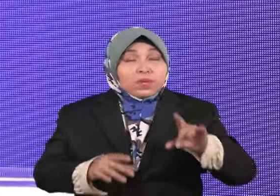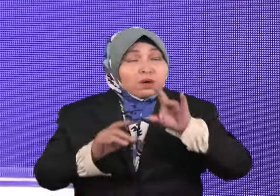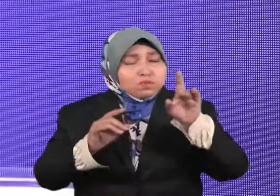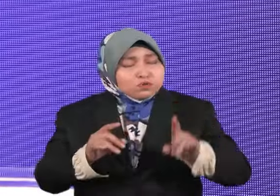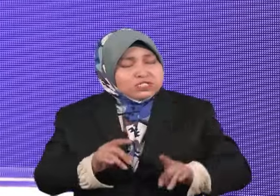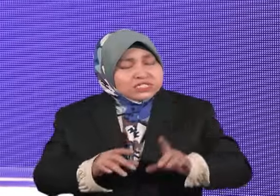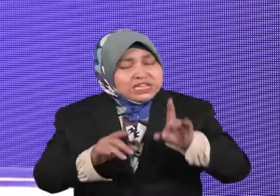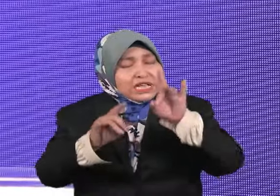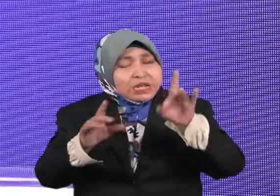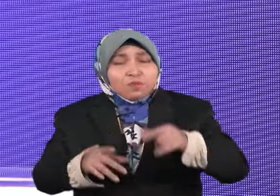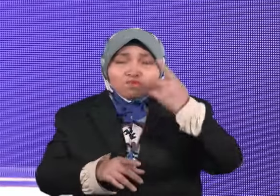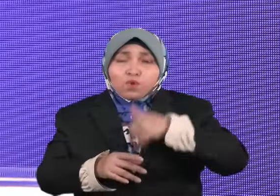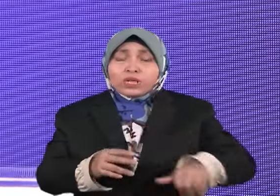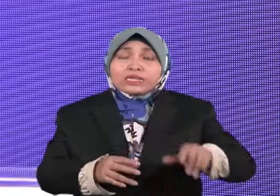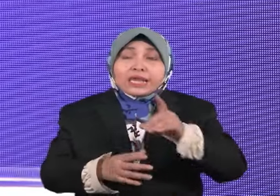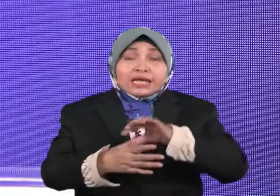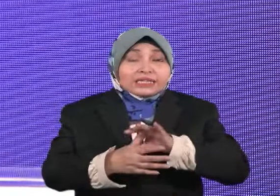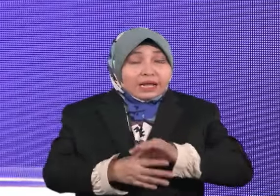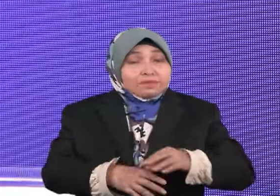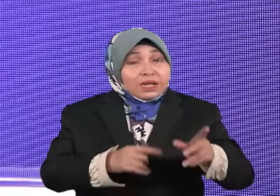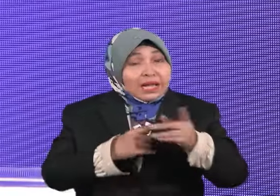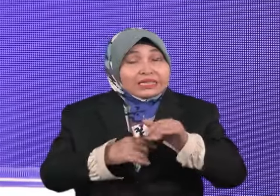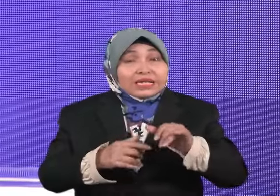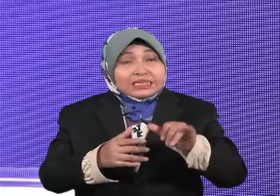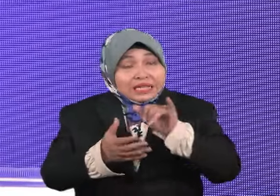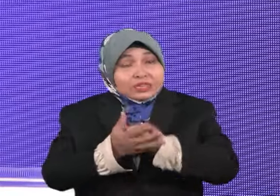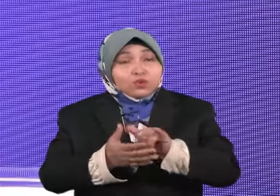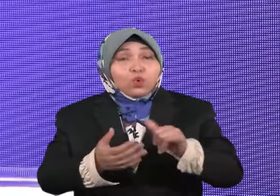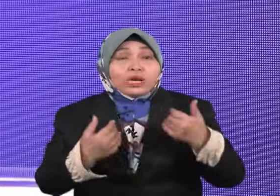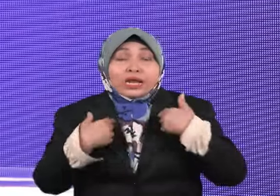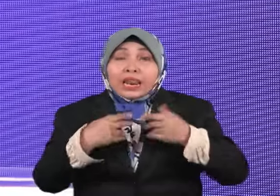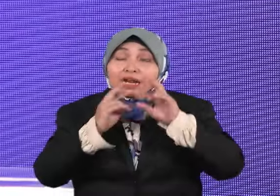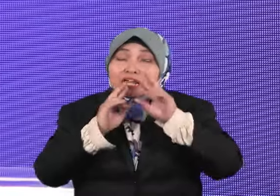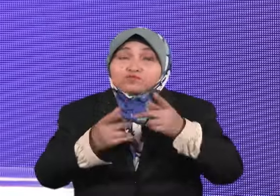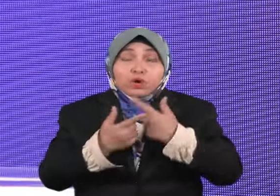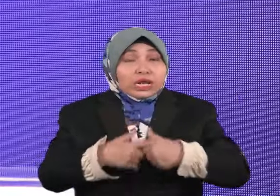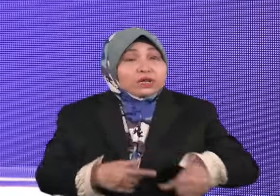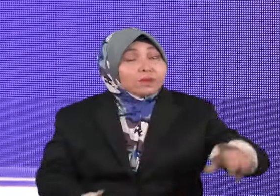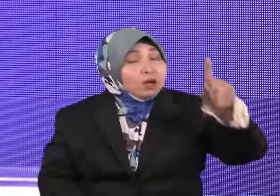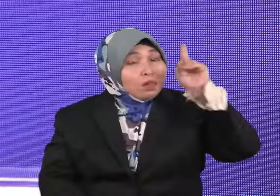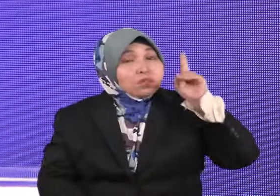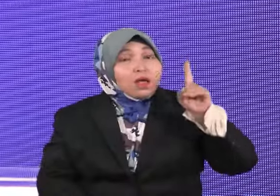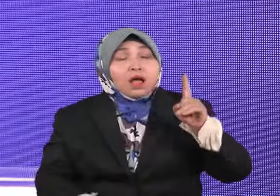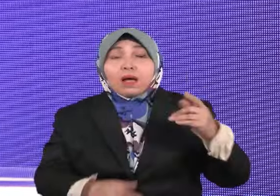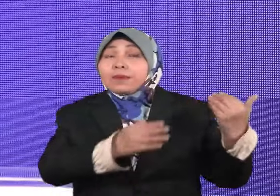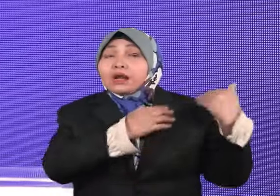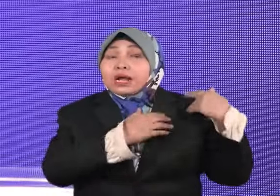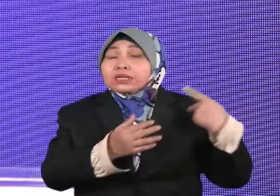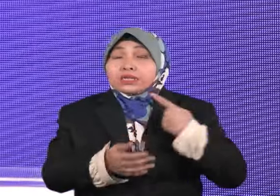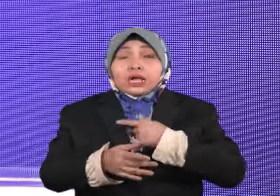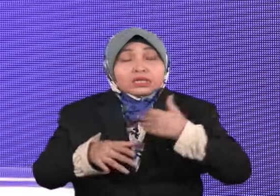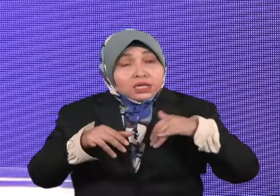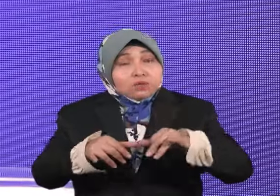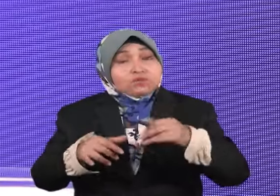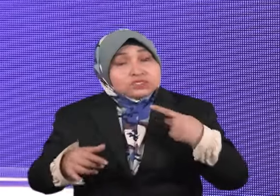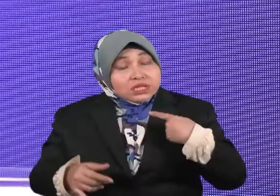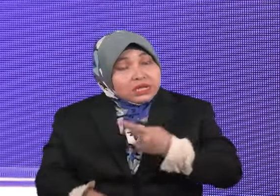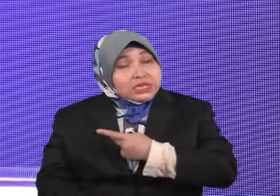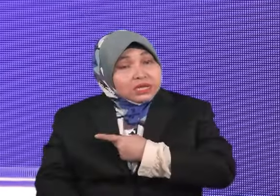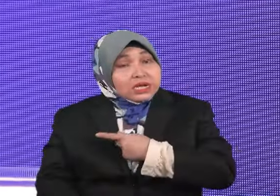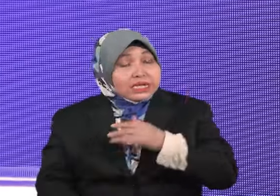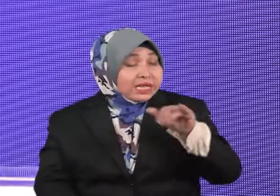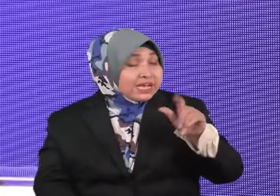da'wat ad-da'i idza da'an, itu adalah respon daripada Allah. Peranan kita apa? Terus kita